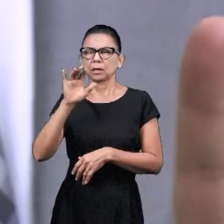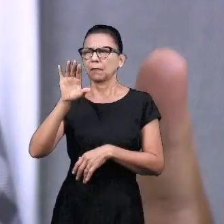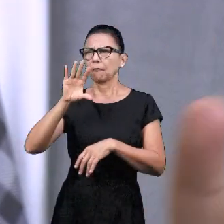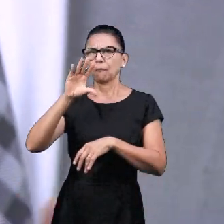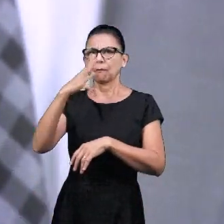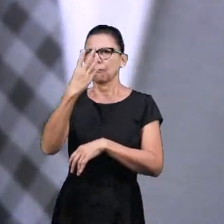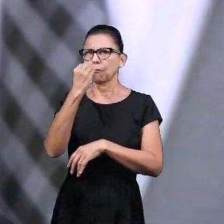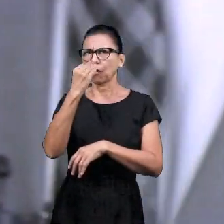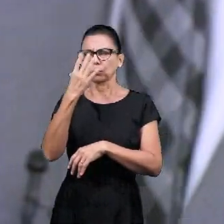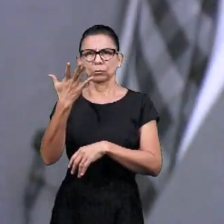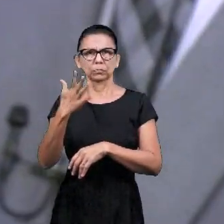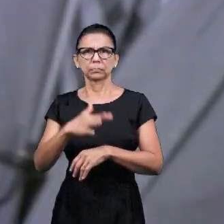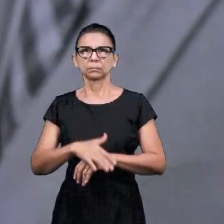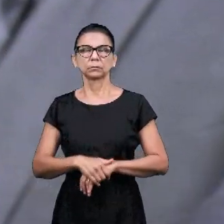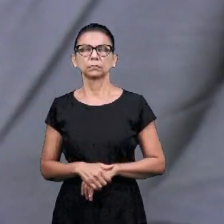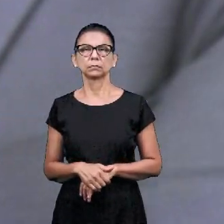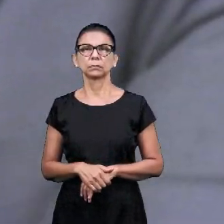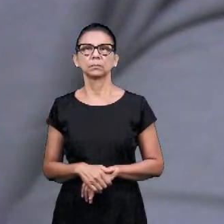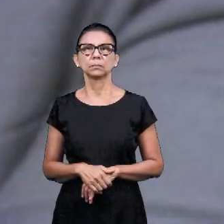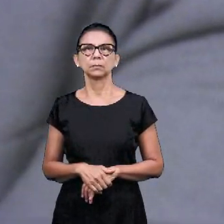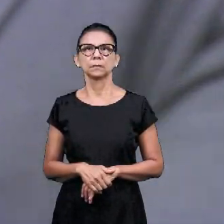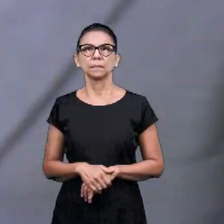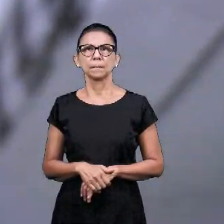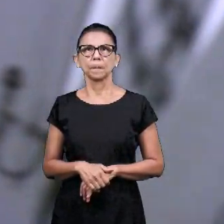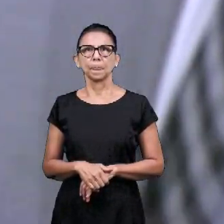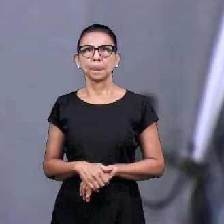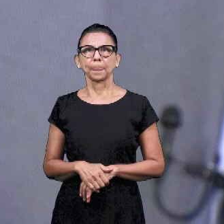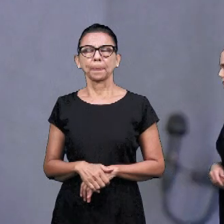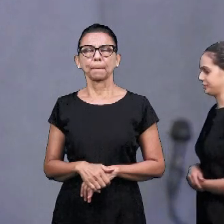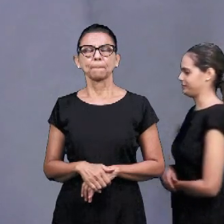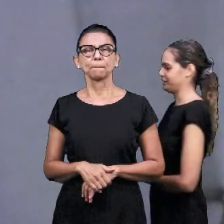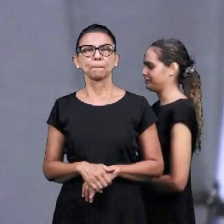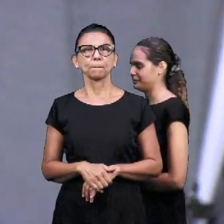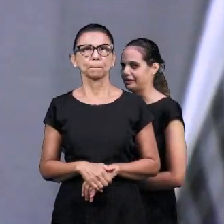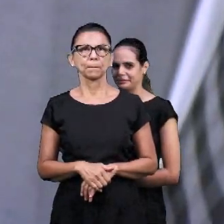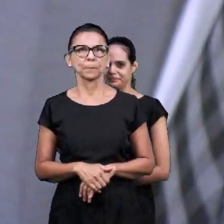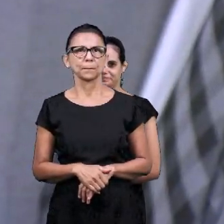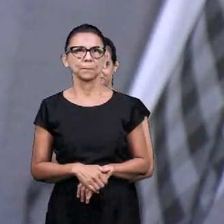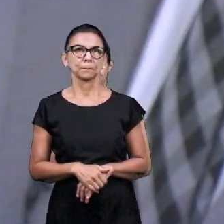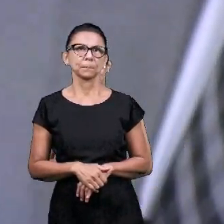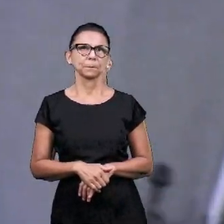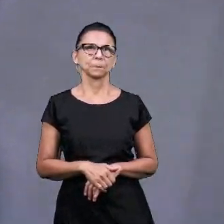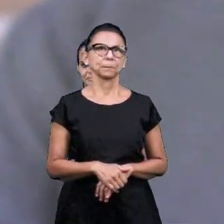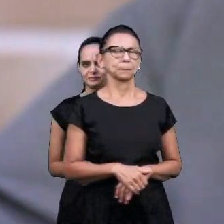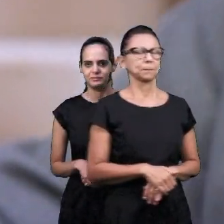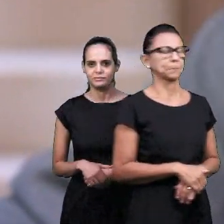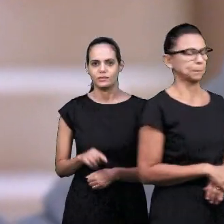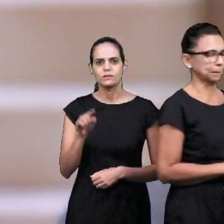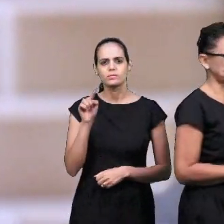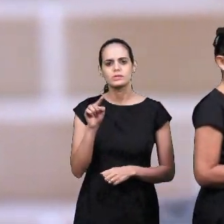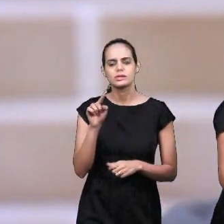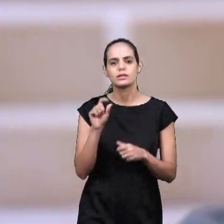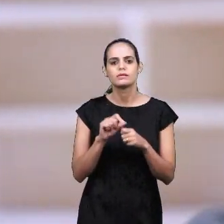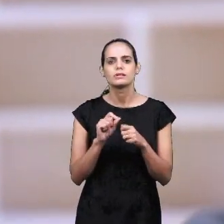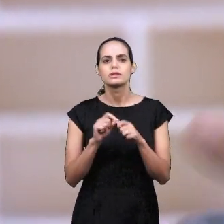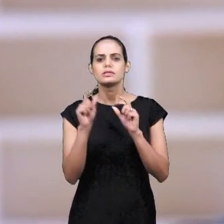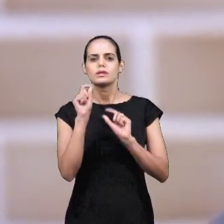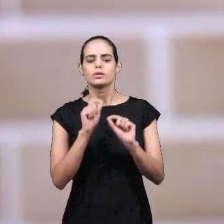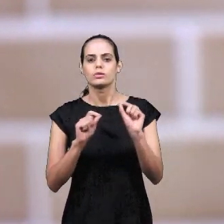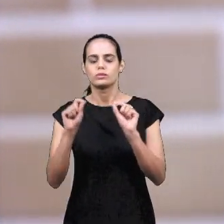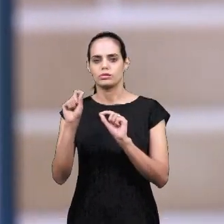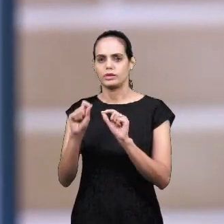utiliser l'appareil photo que vous voulez. Et voici le QR code. Donc, qu'est-ce que vous allez faire? Vous allez pointer